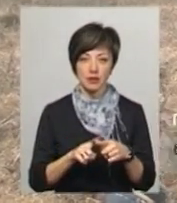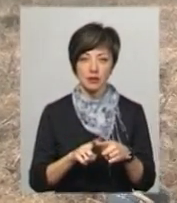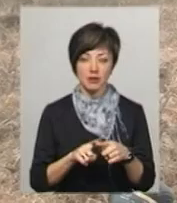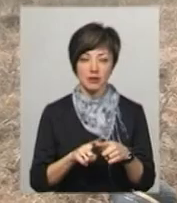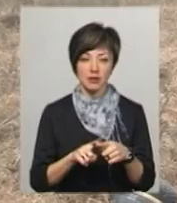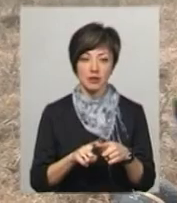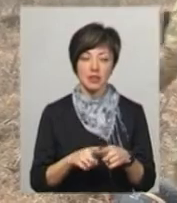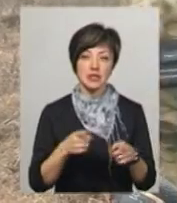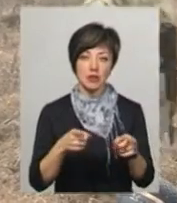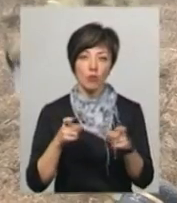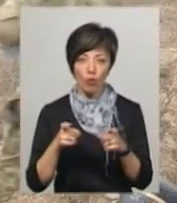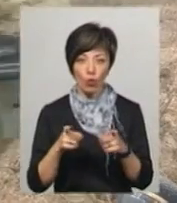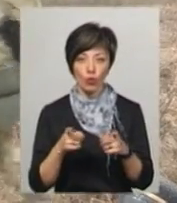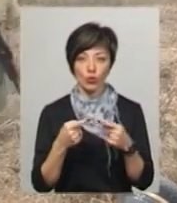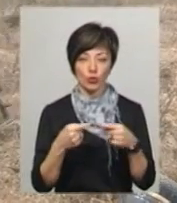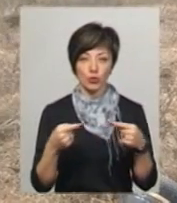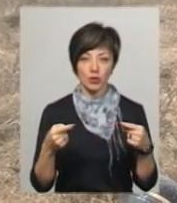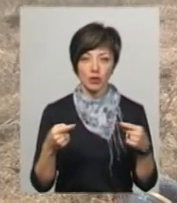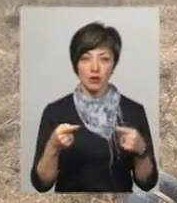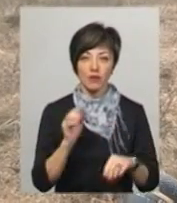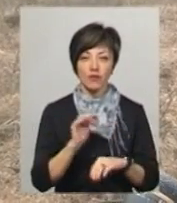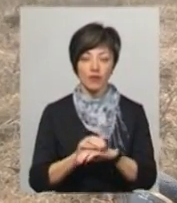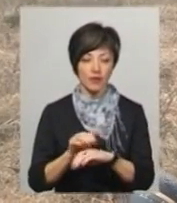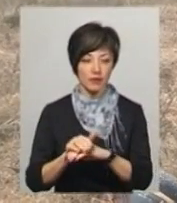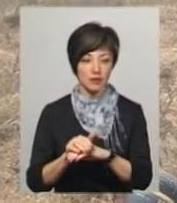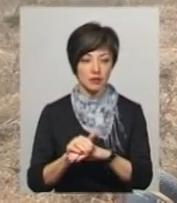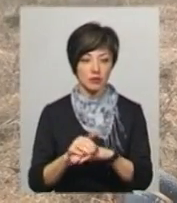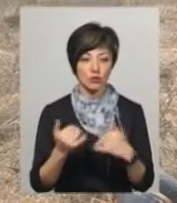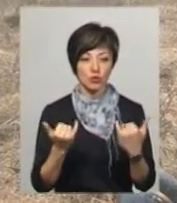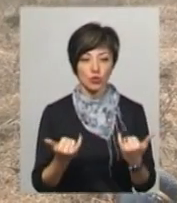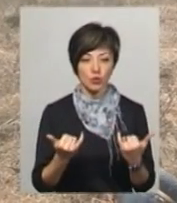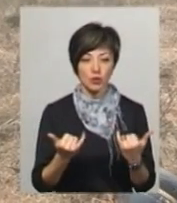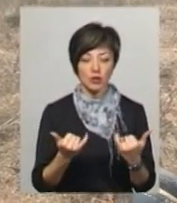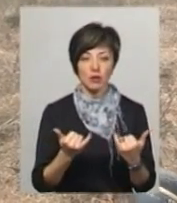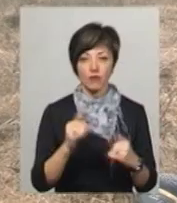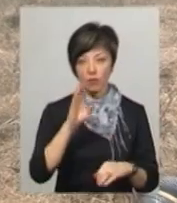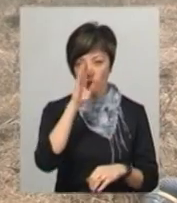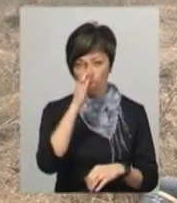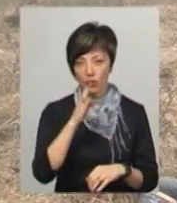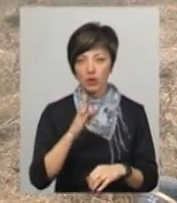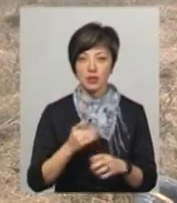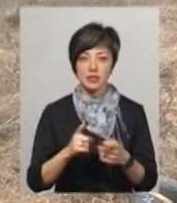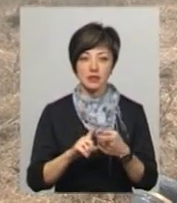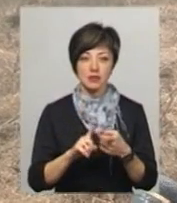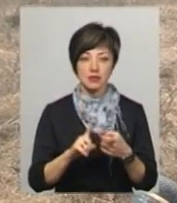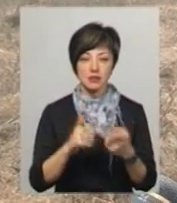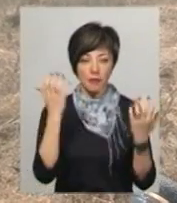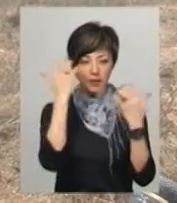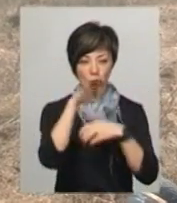тобто стрільбою, виявлення, так як сьогодні у нас виявлення противника, замаскованих